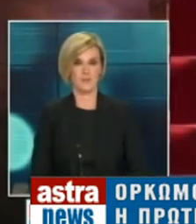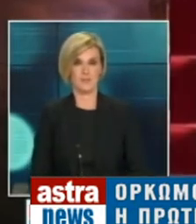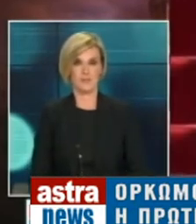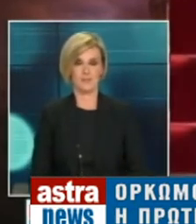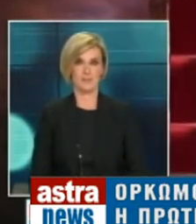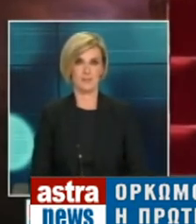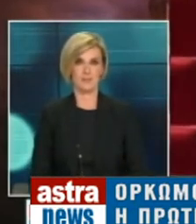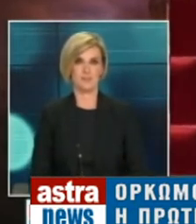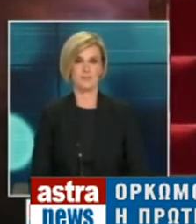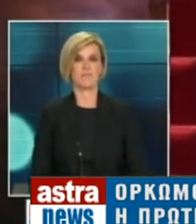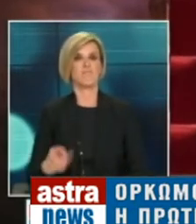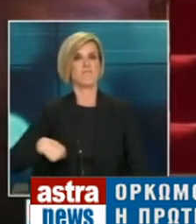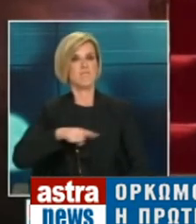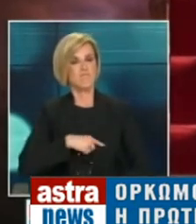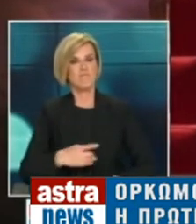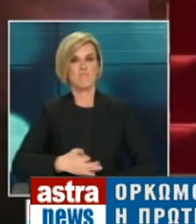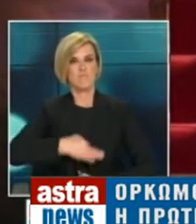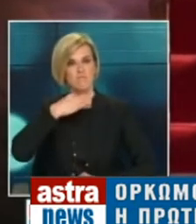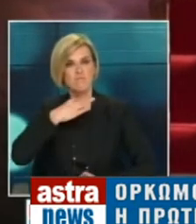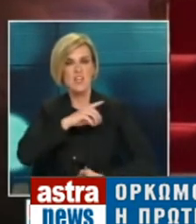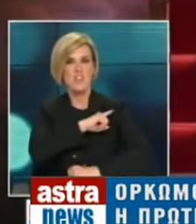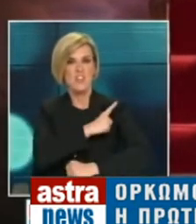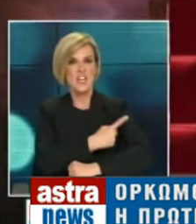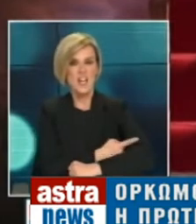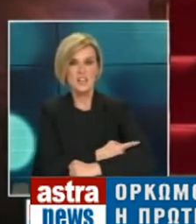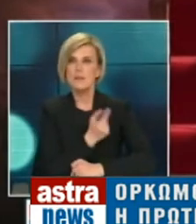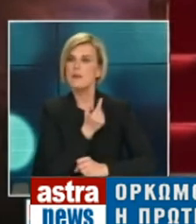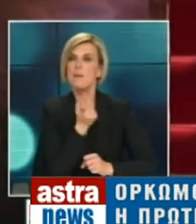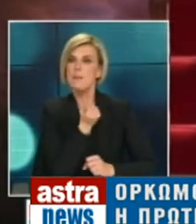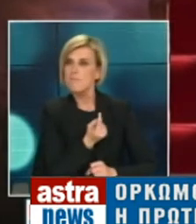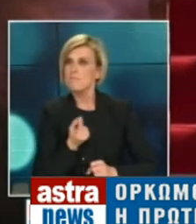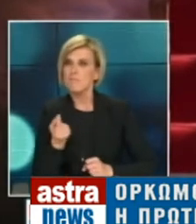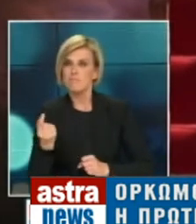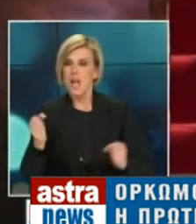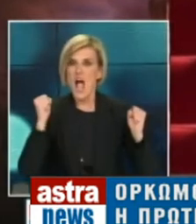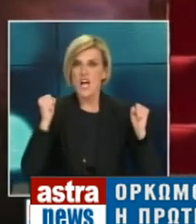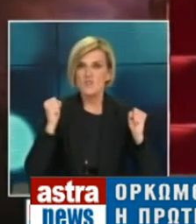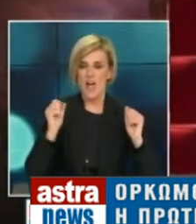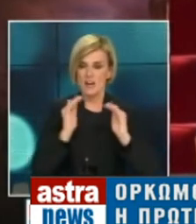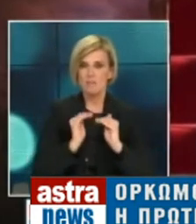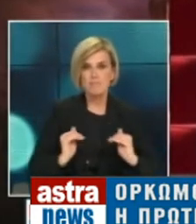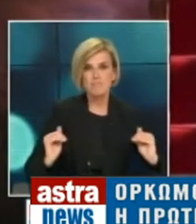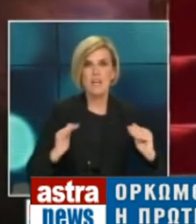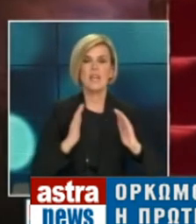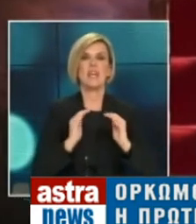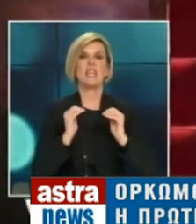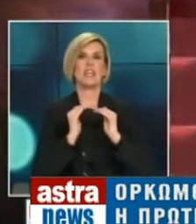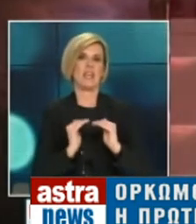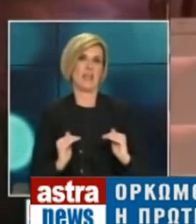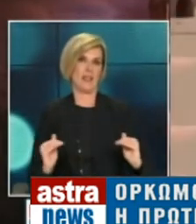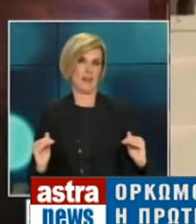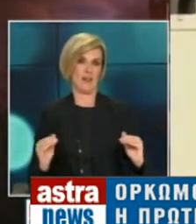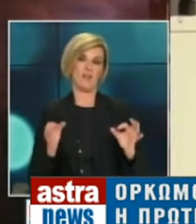Θα είμαστε ισχυροί, θα είμαστε ένας αξιόπιστος εταίρος ευημερίας, ασφάλειας και ειρήνης. Και